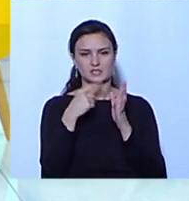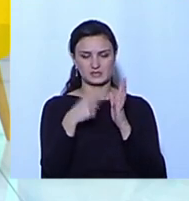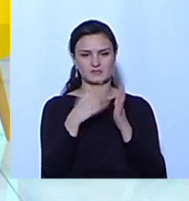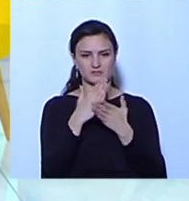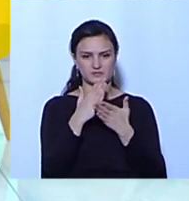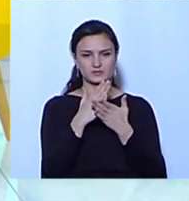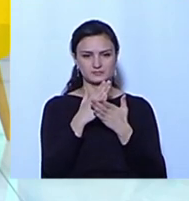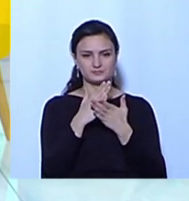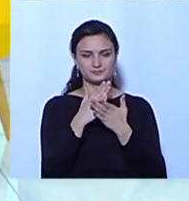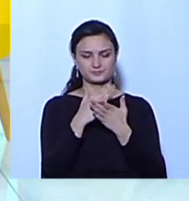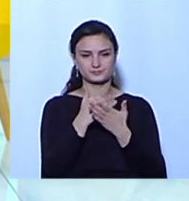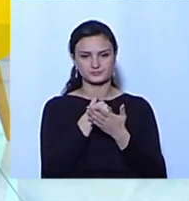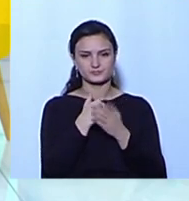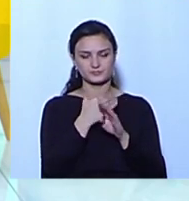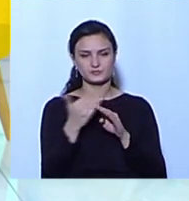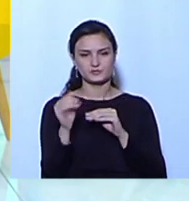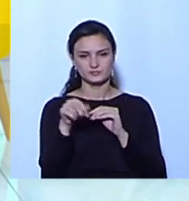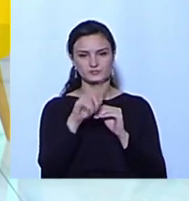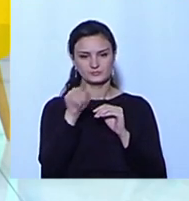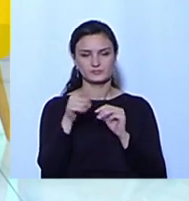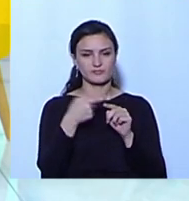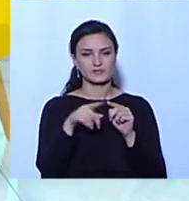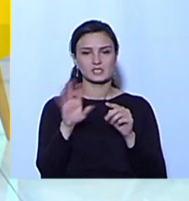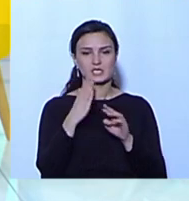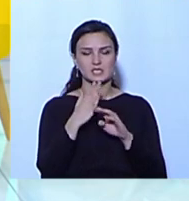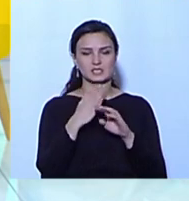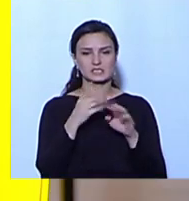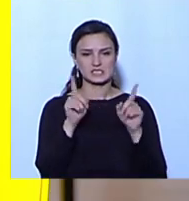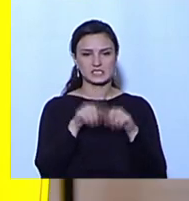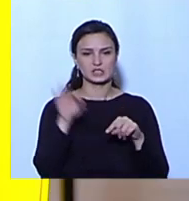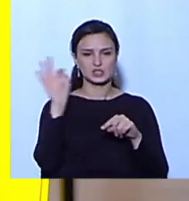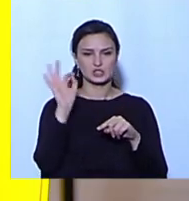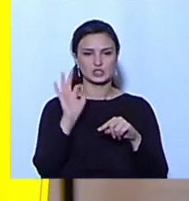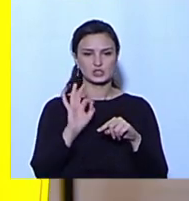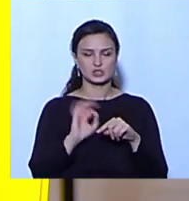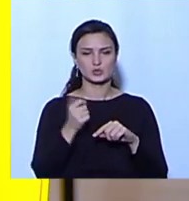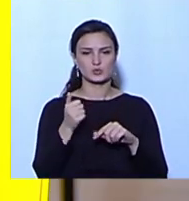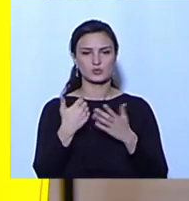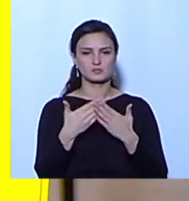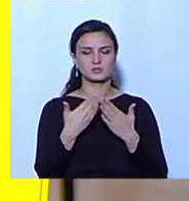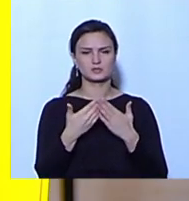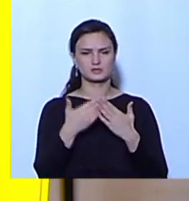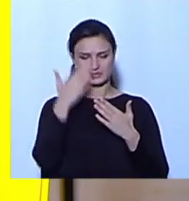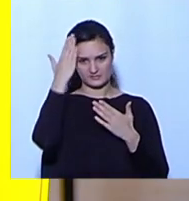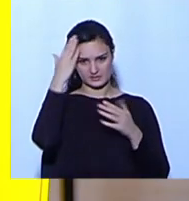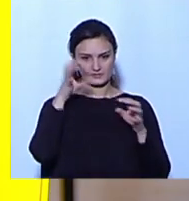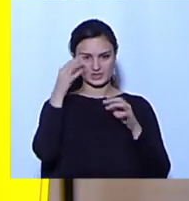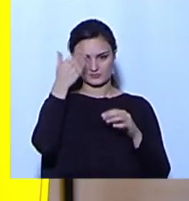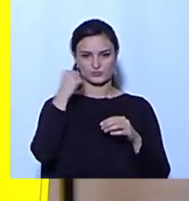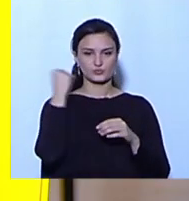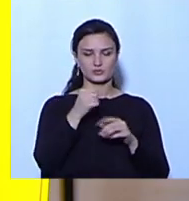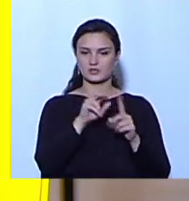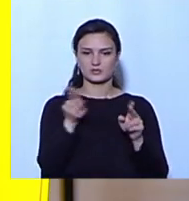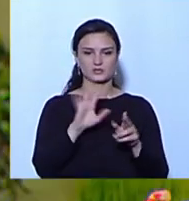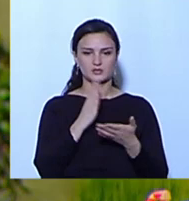კიდევ მაქვს, რომელიც მოგვიანებით შეიძლება, მაგრამ ეს არ არის ისეთი ხშირი, როგორც ახლა ტვინი თავის ტვინის ინსულტი, ეს ნამდვილად